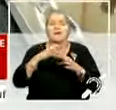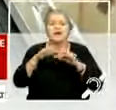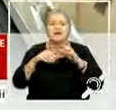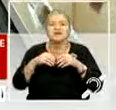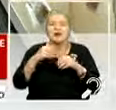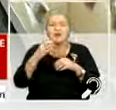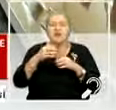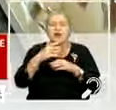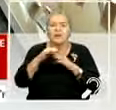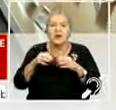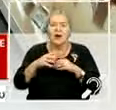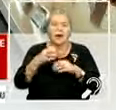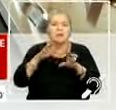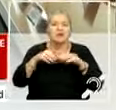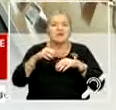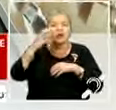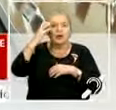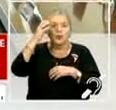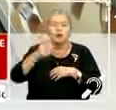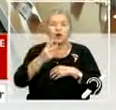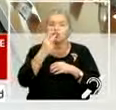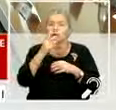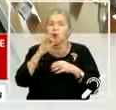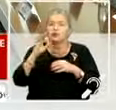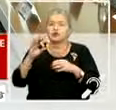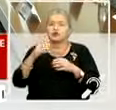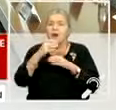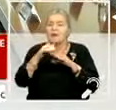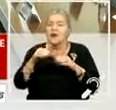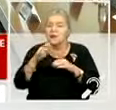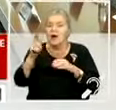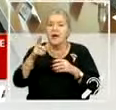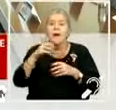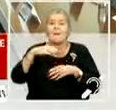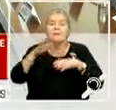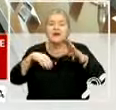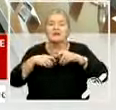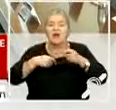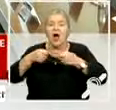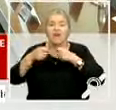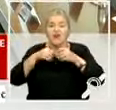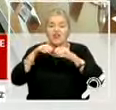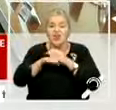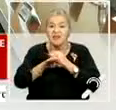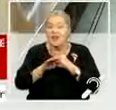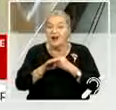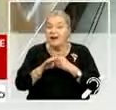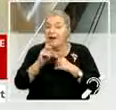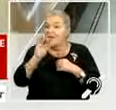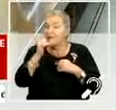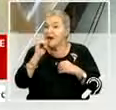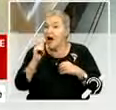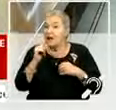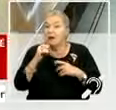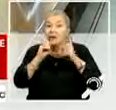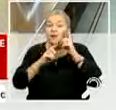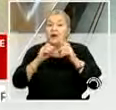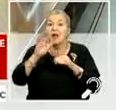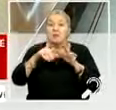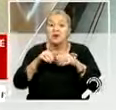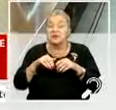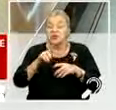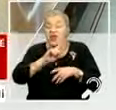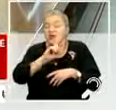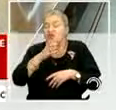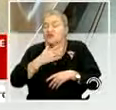și puțin peste 200 de milioane de lei la Ministerul Afacerilor Interne. Sunt însă, Alina, și ministere care nici nu vor să audă